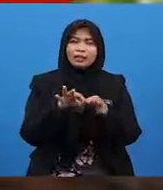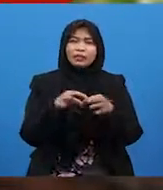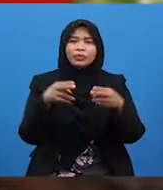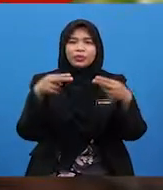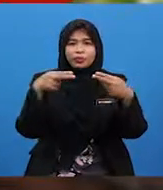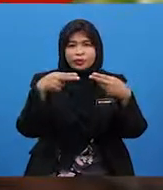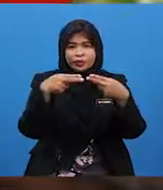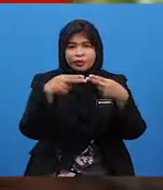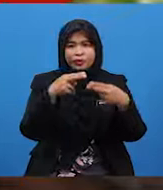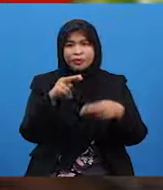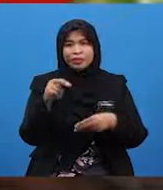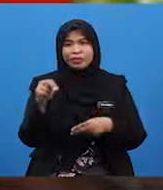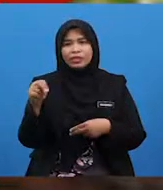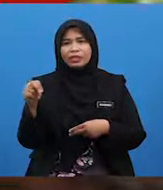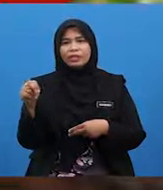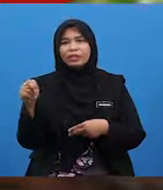hubungan